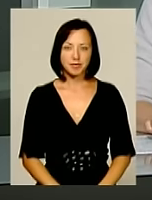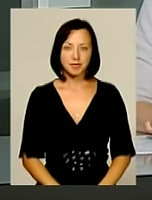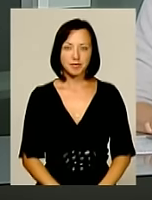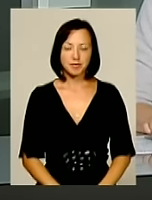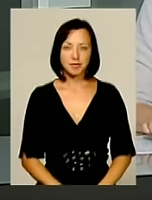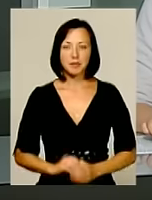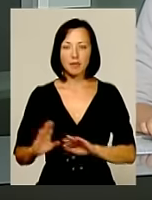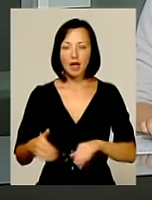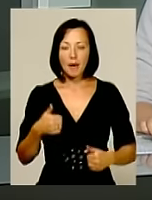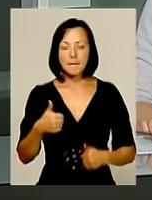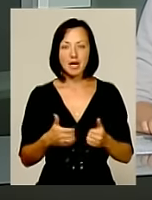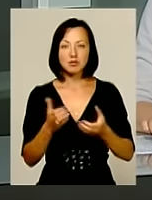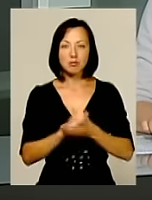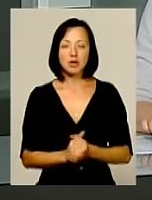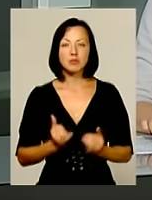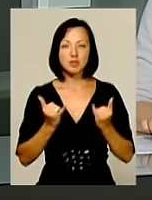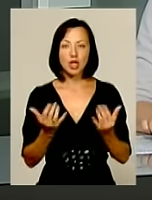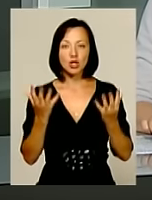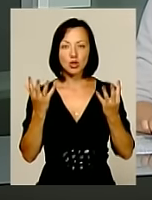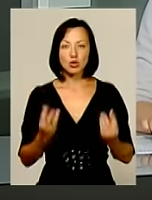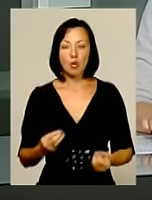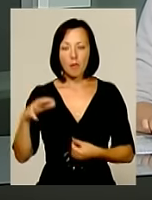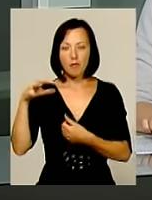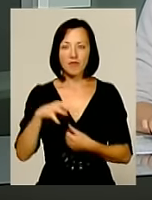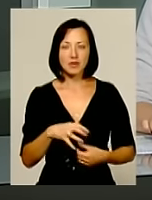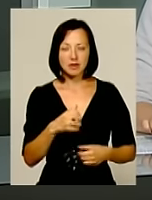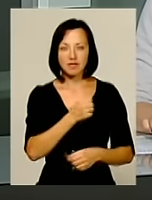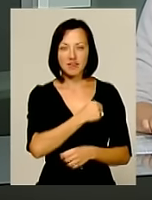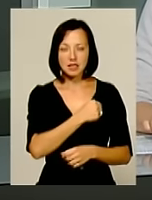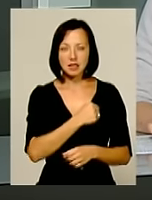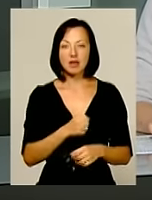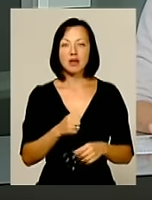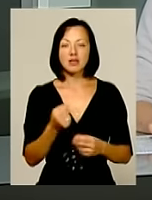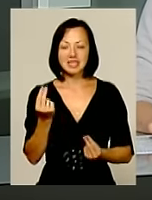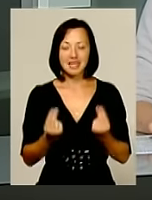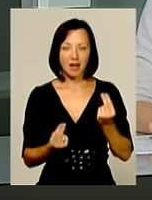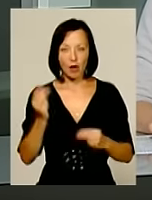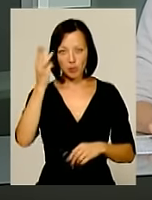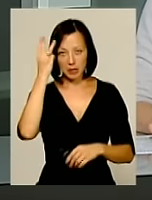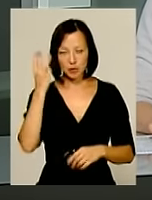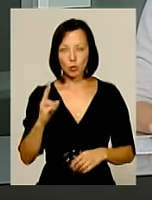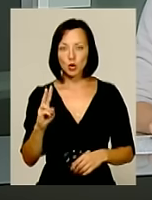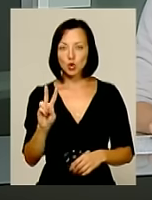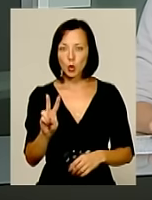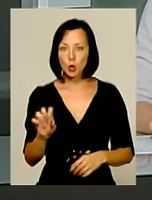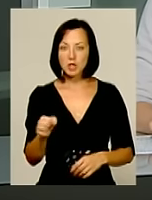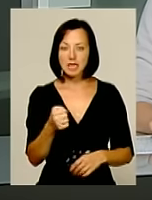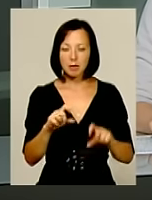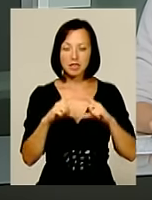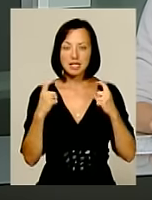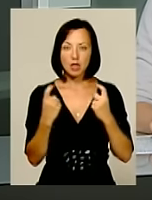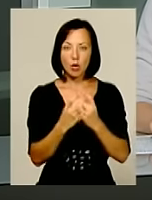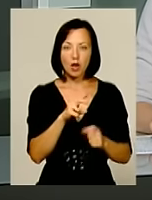Матч миру, присвячений Дню повітряно-десантних військ, зіграють в обласному центрі. 2 серпня на стадіоні Поділля